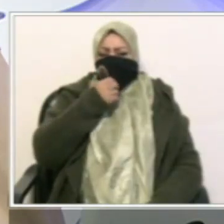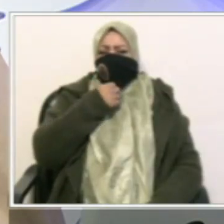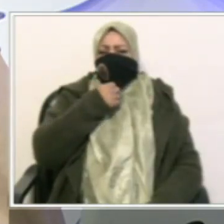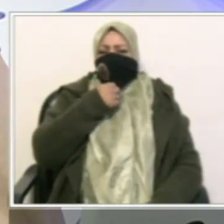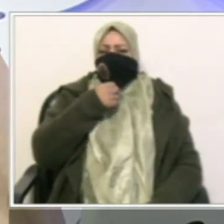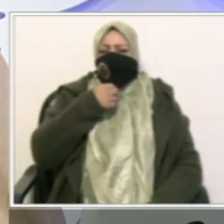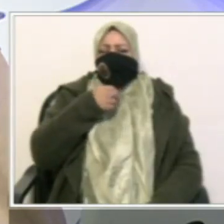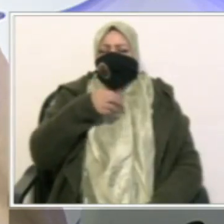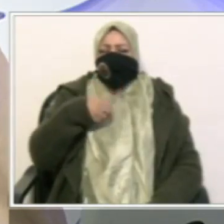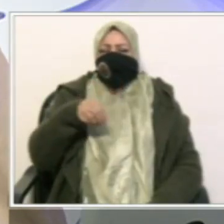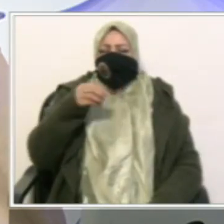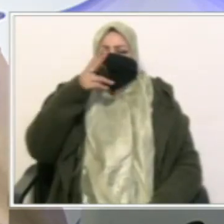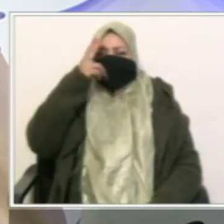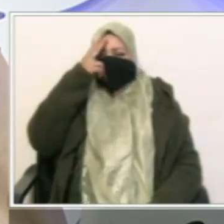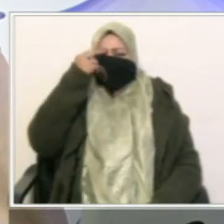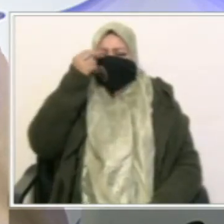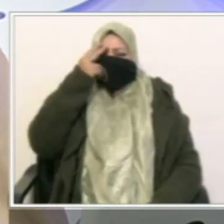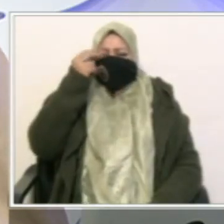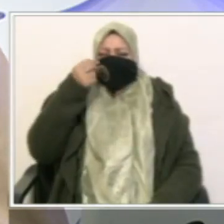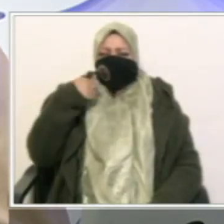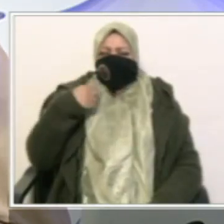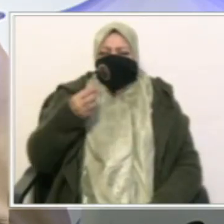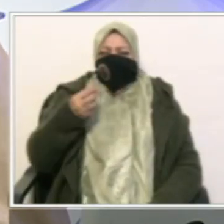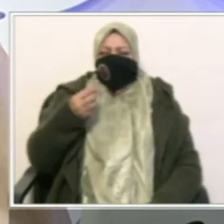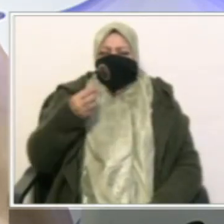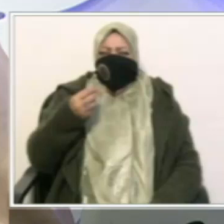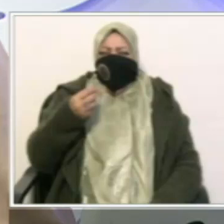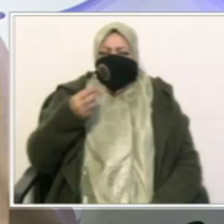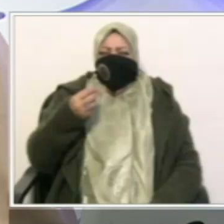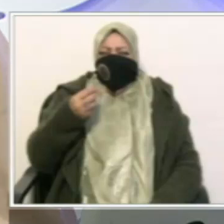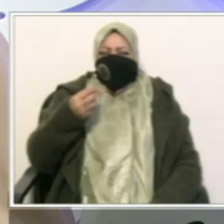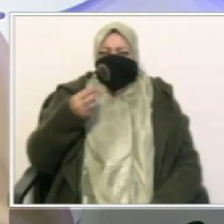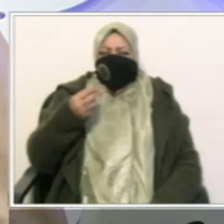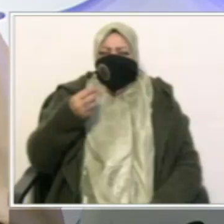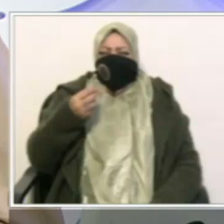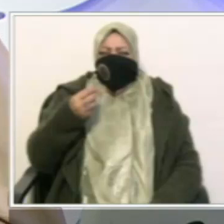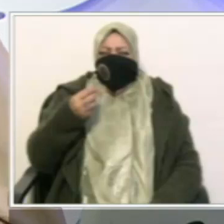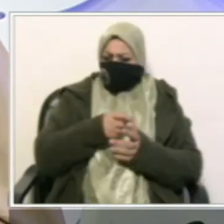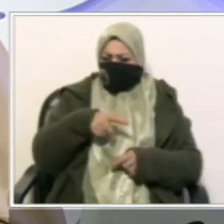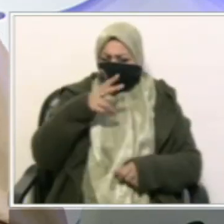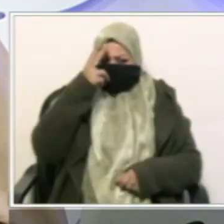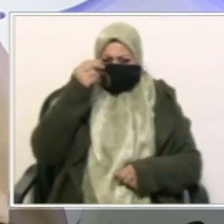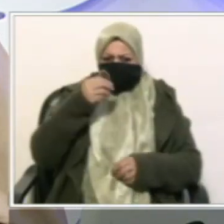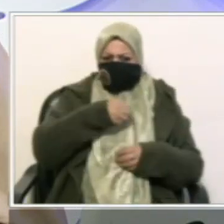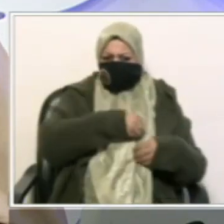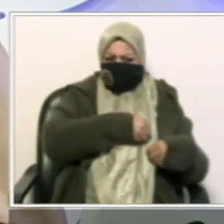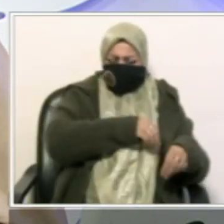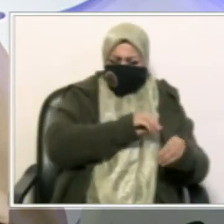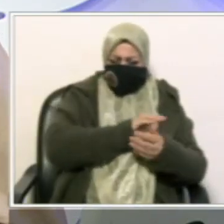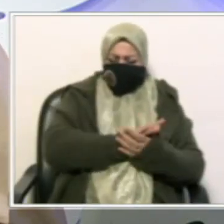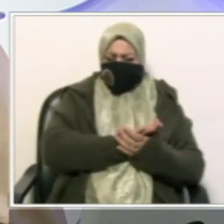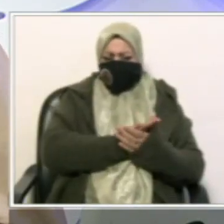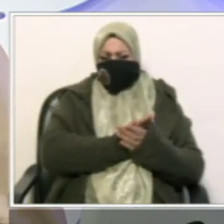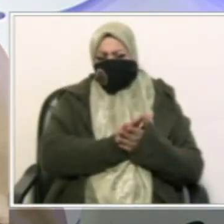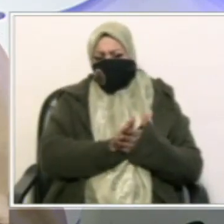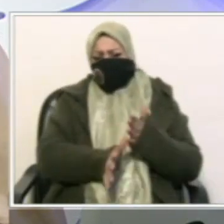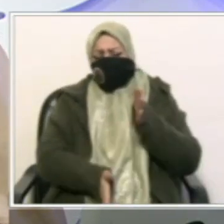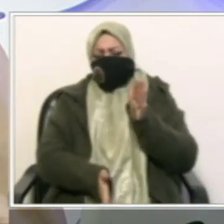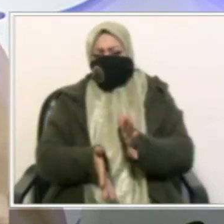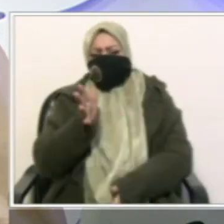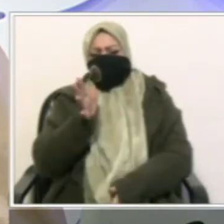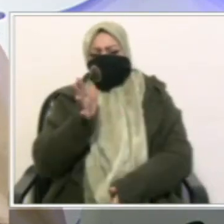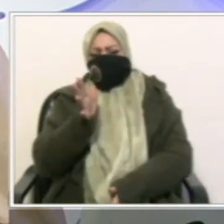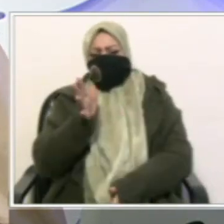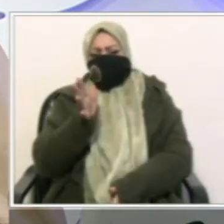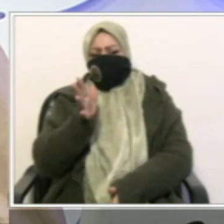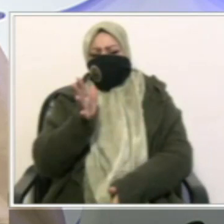يجوز، لا يحل. لو كان هالمليارات والملايين من المسلمين والأعداد من